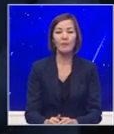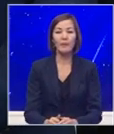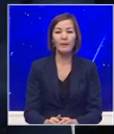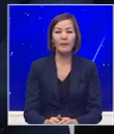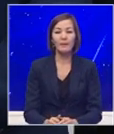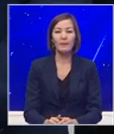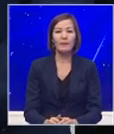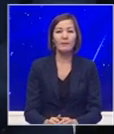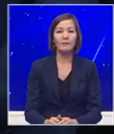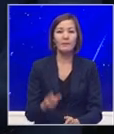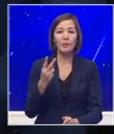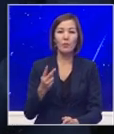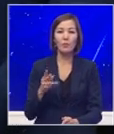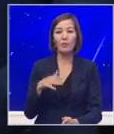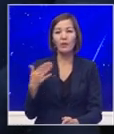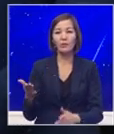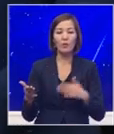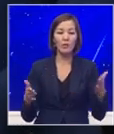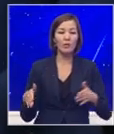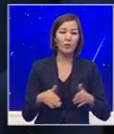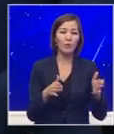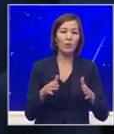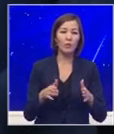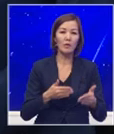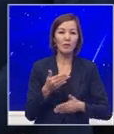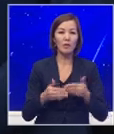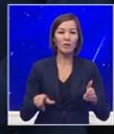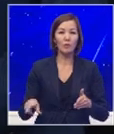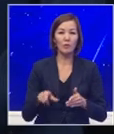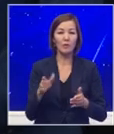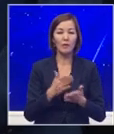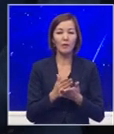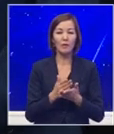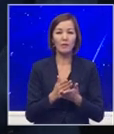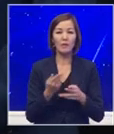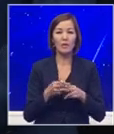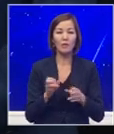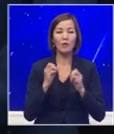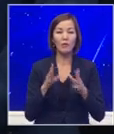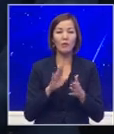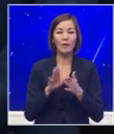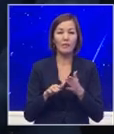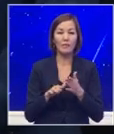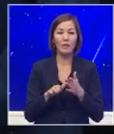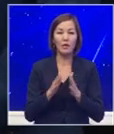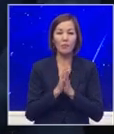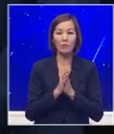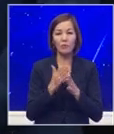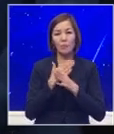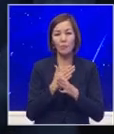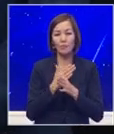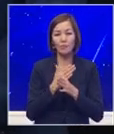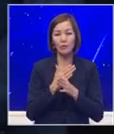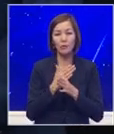по обе стороны дороги нужны тротуары наши дети ходят в школу прямо по дороге это очень опасно просим Вас этому